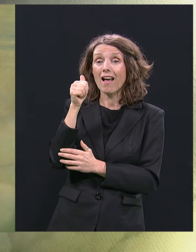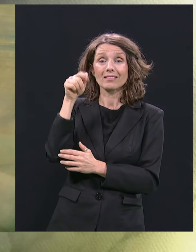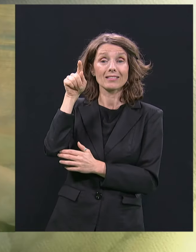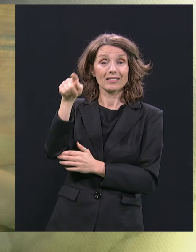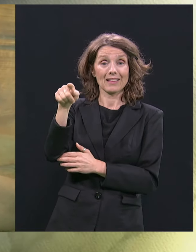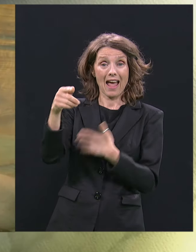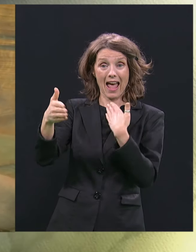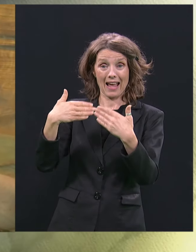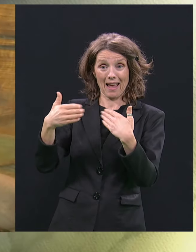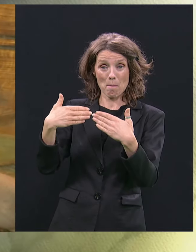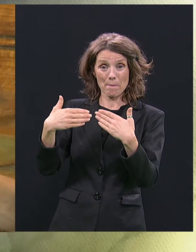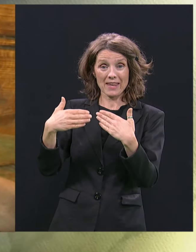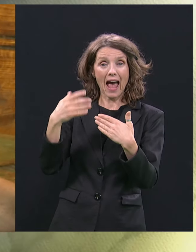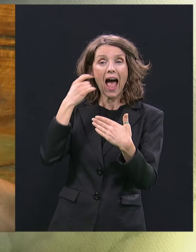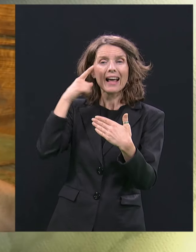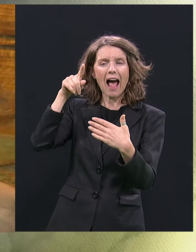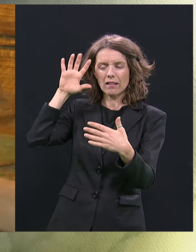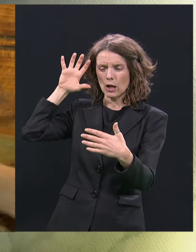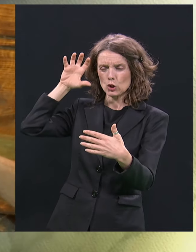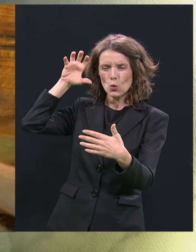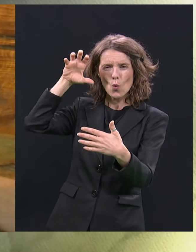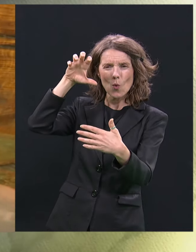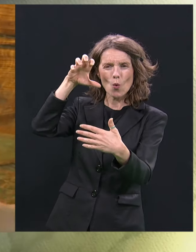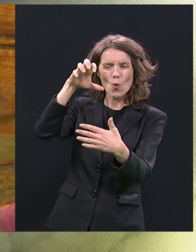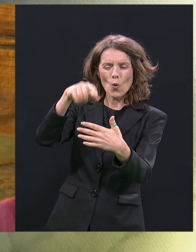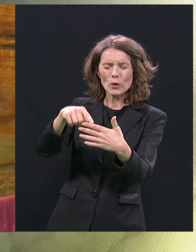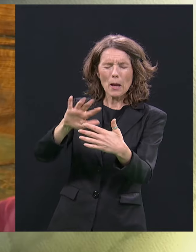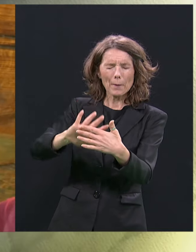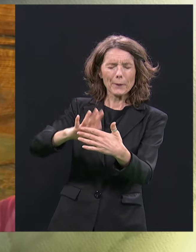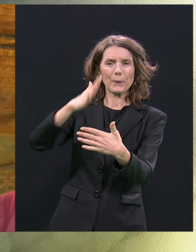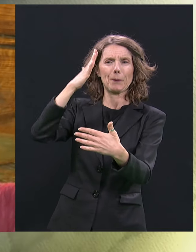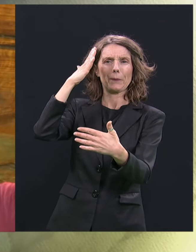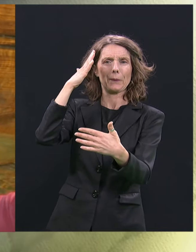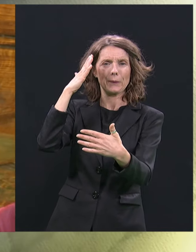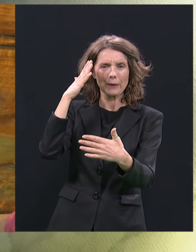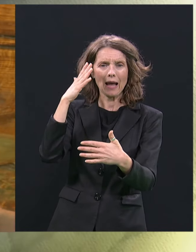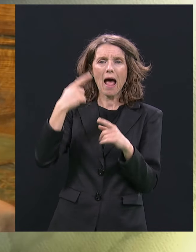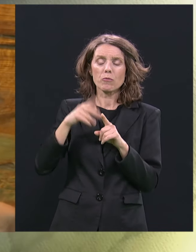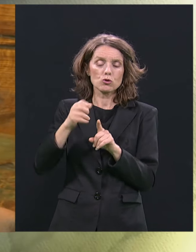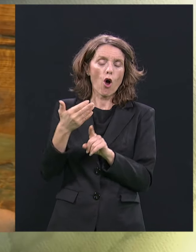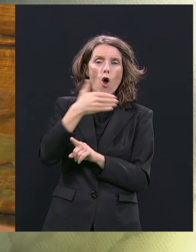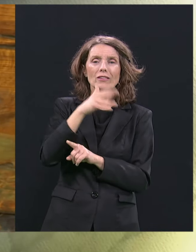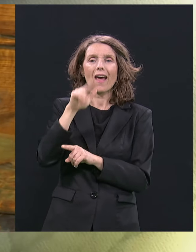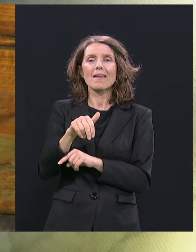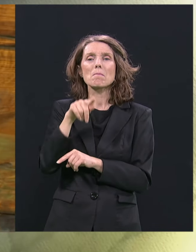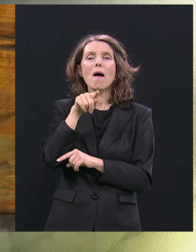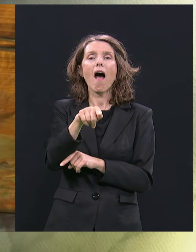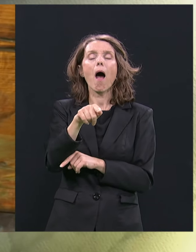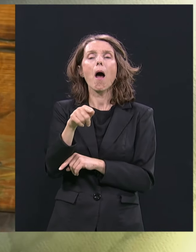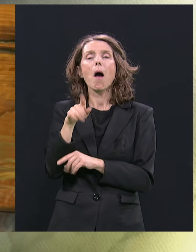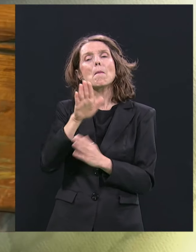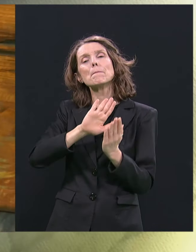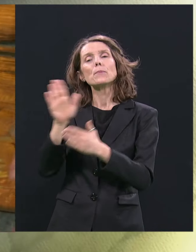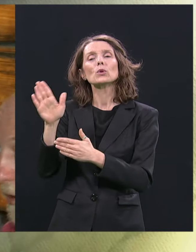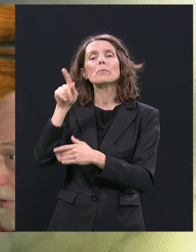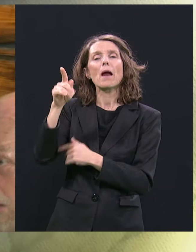sunce, ono stvara osjaj, a tu je spajan put koji ide prema Mačvi.